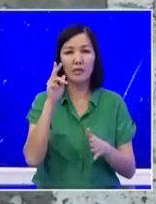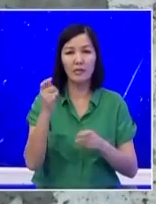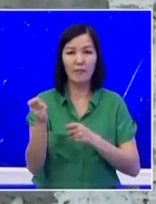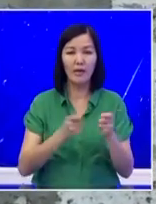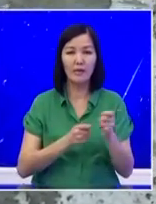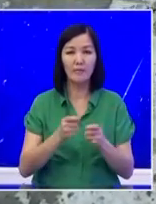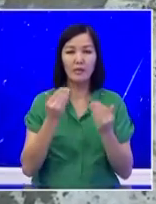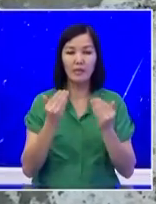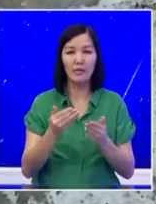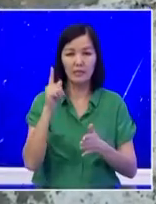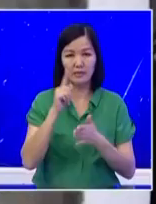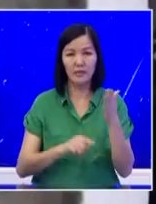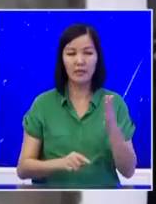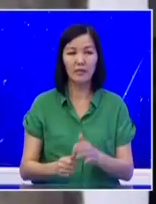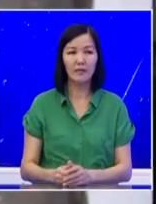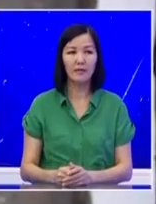әкімдіктен әлі де үмітті.